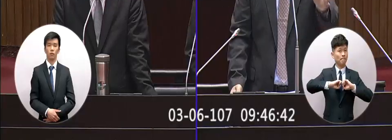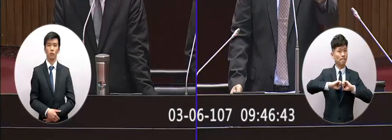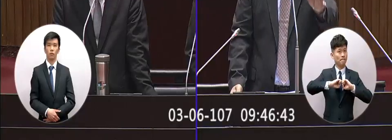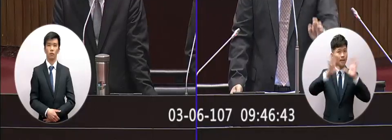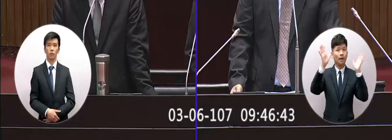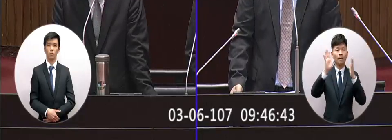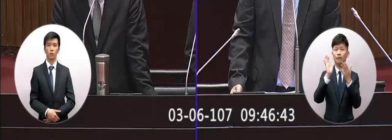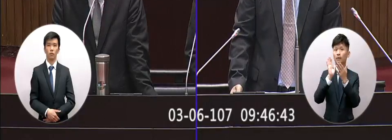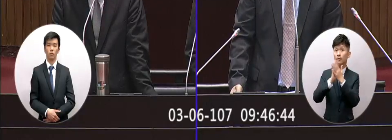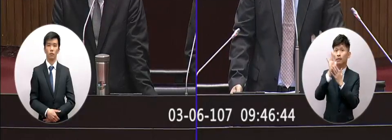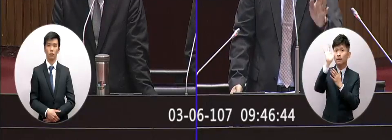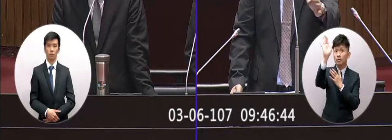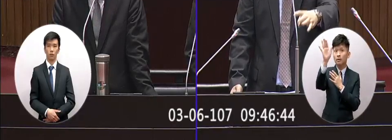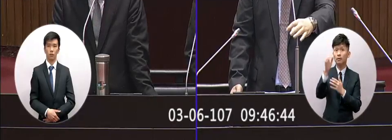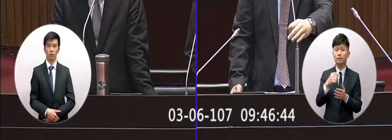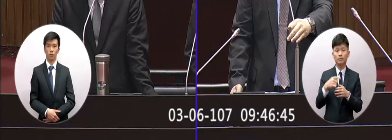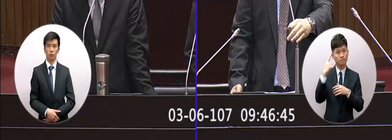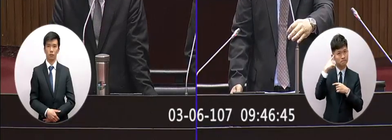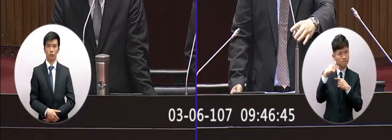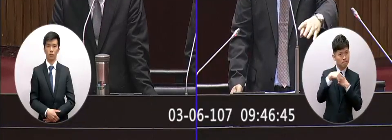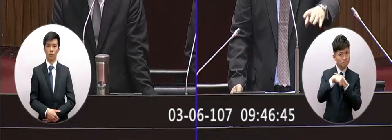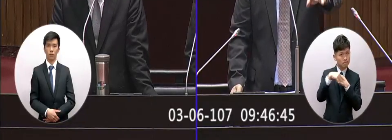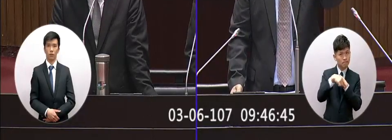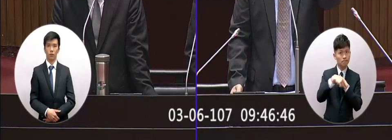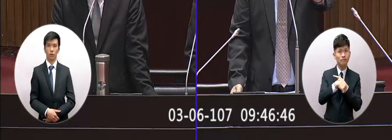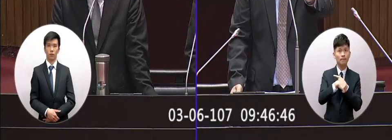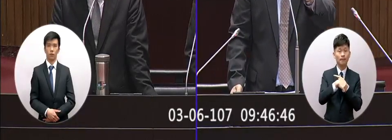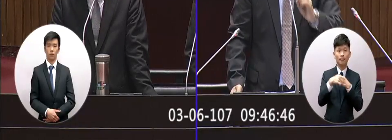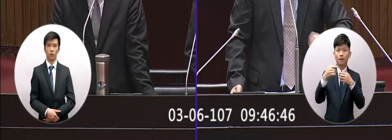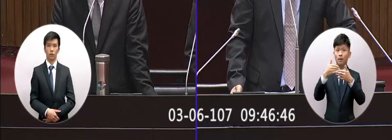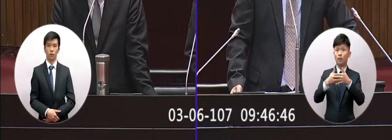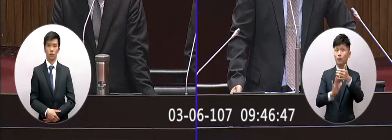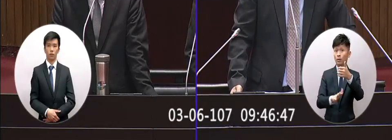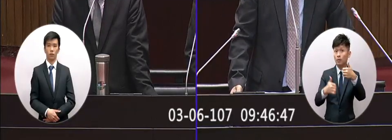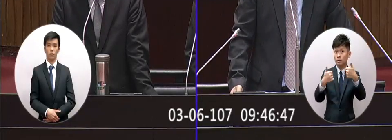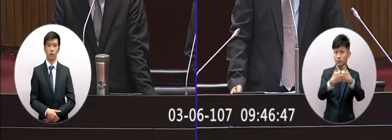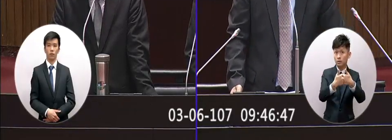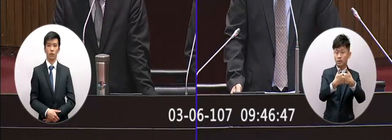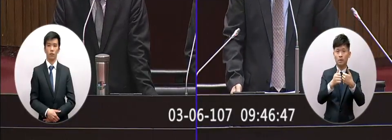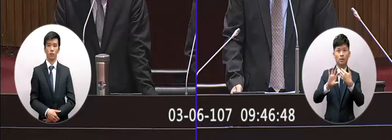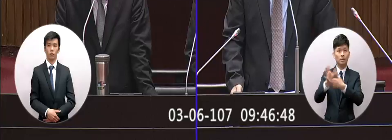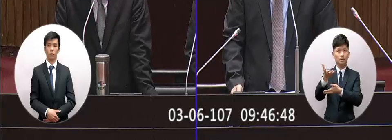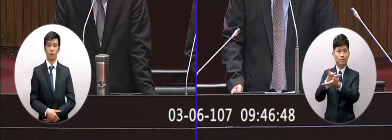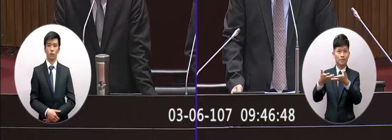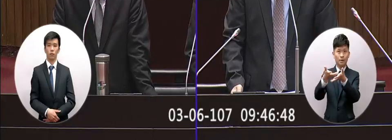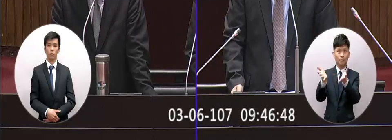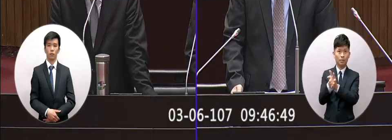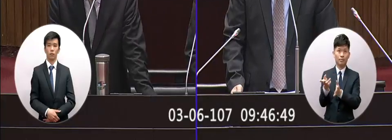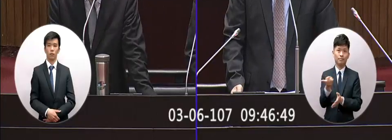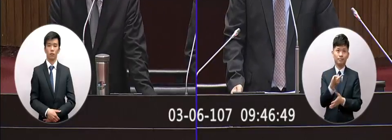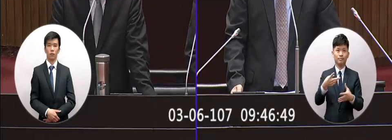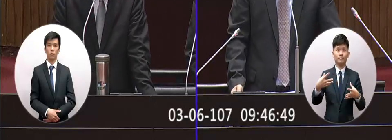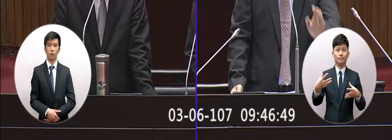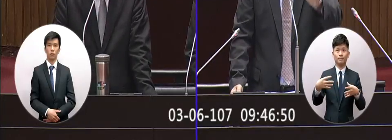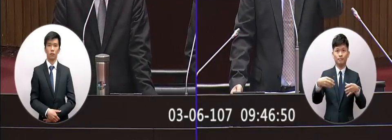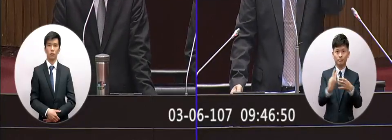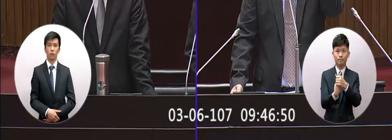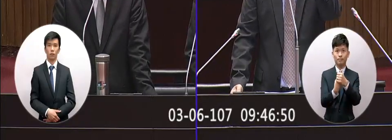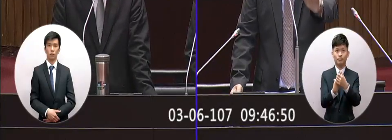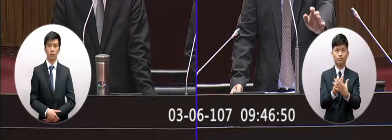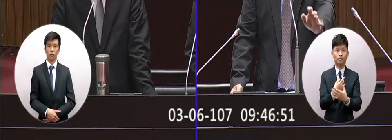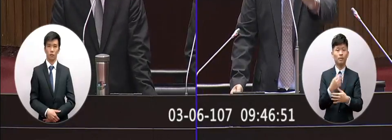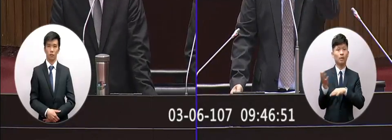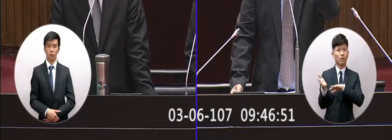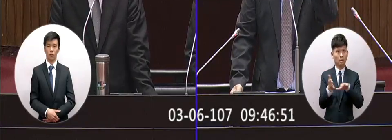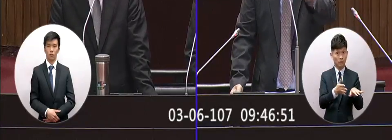我们未来。研究一下，把陆委会跟这个外交部来合并，或者是把